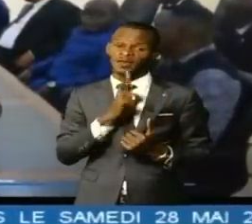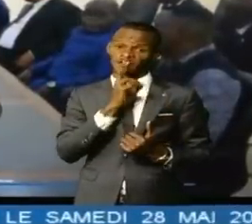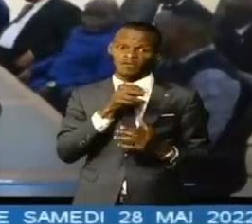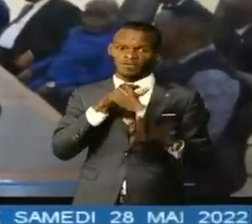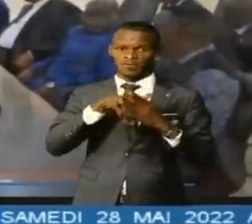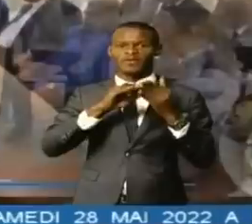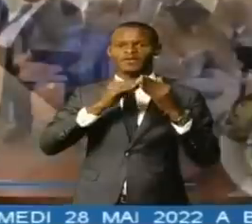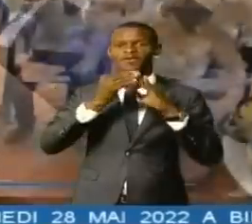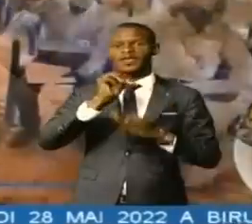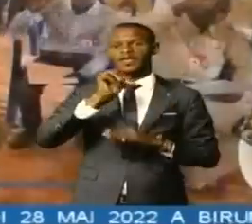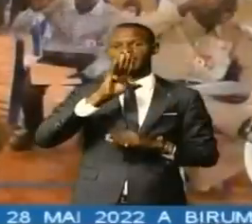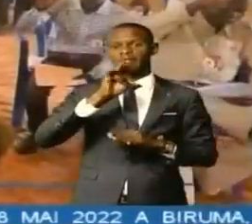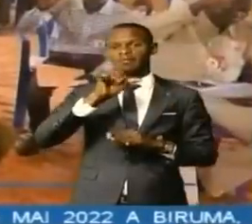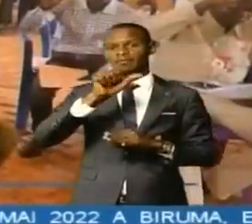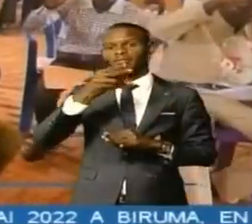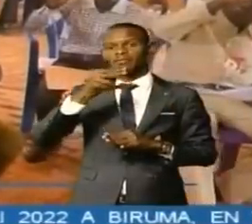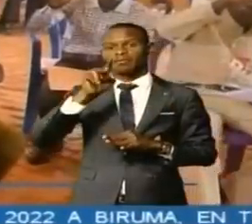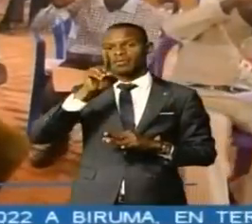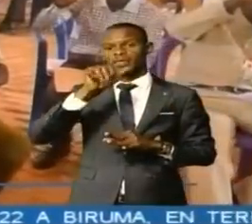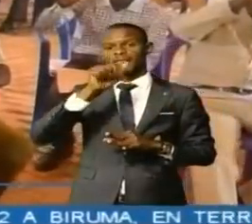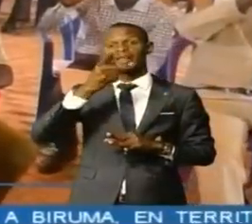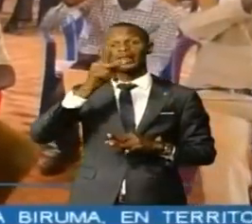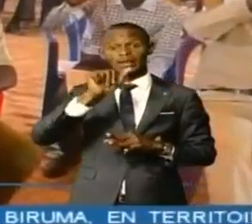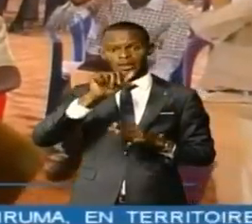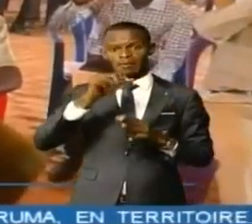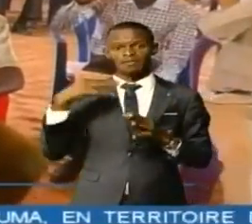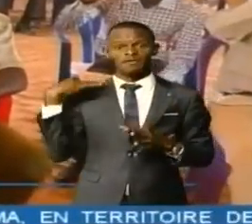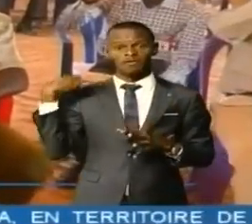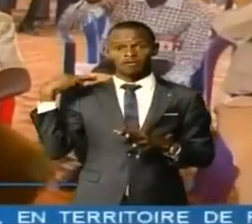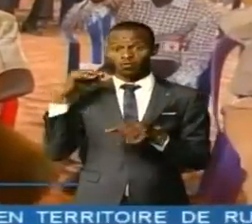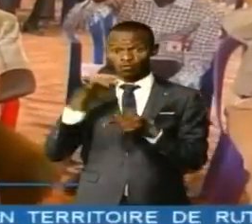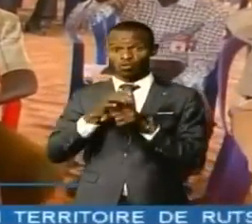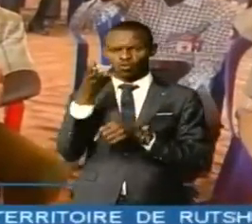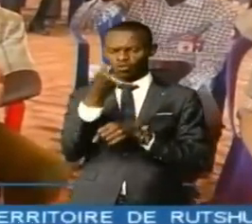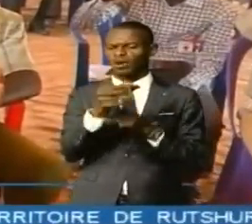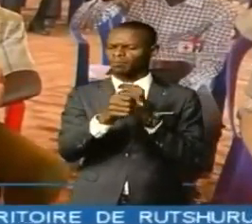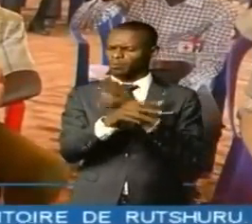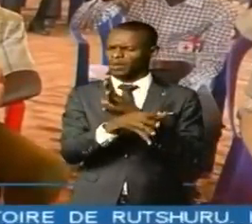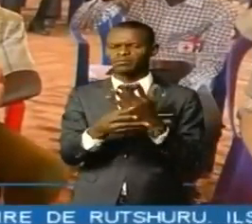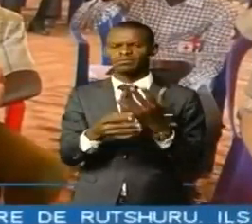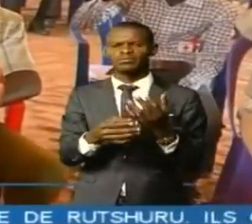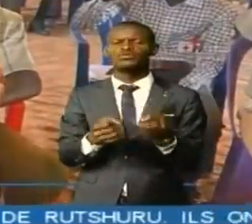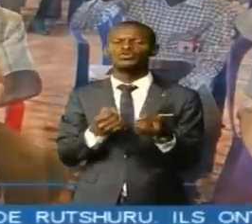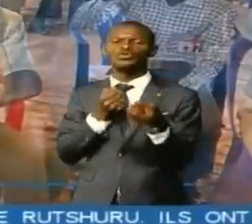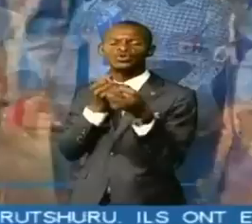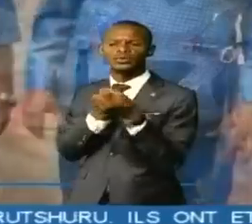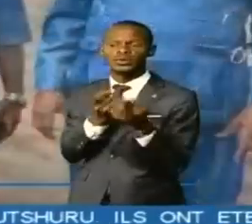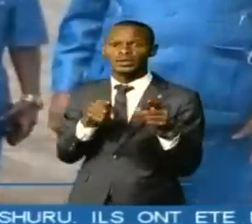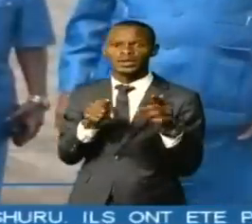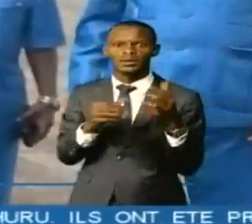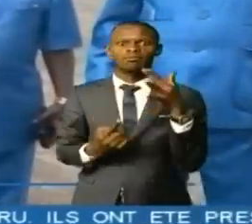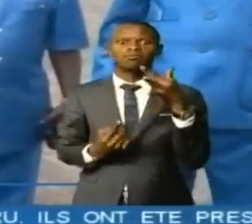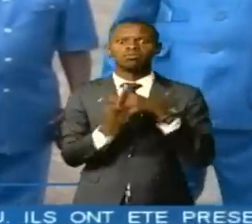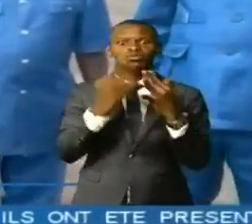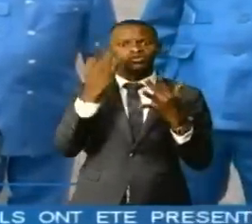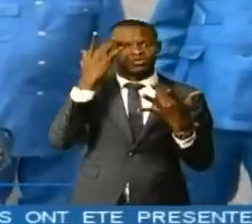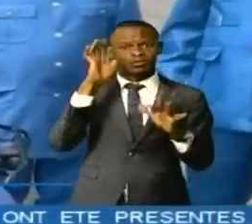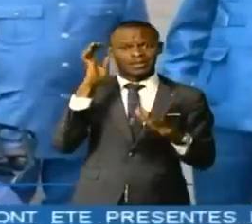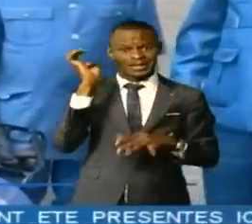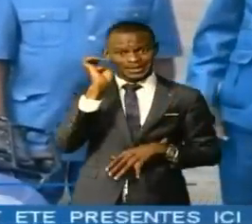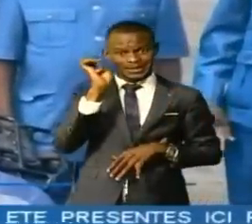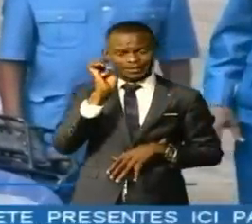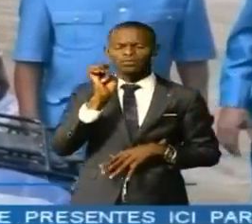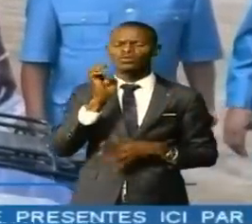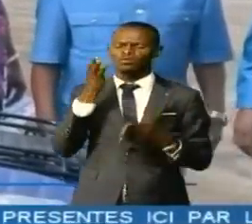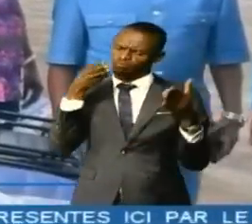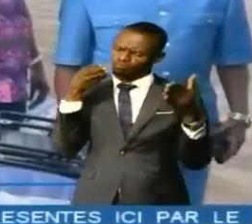équipes de volontaires sont restées mobilisées pour apporter leur contribution à la riposte à l'épidémie d'Ebola en synergie avec le